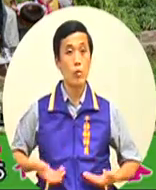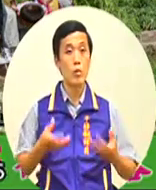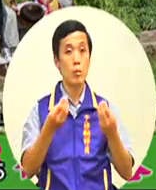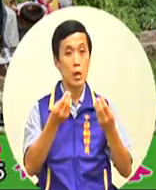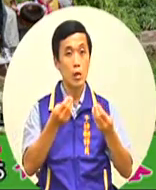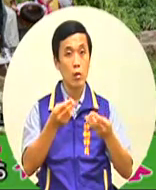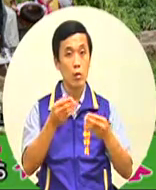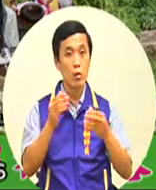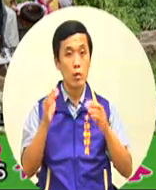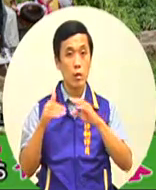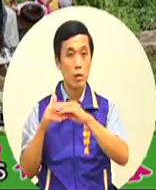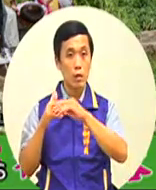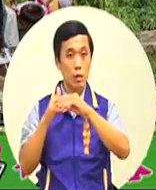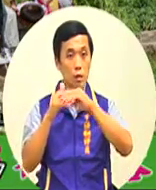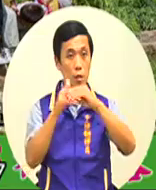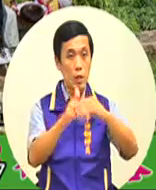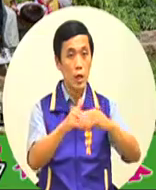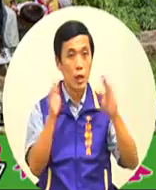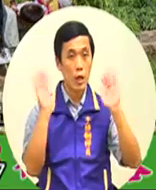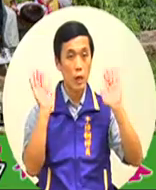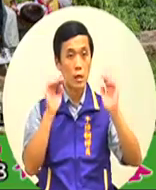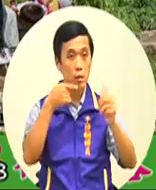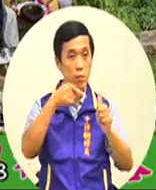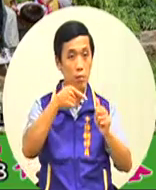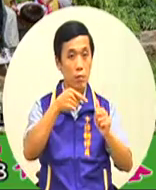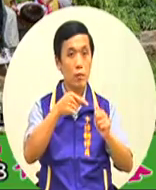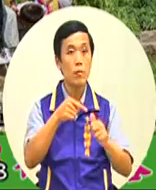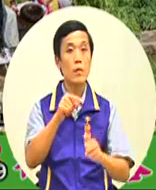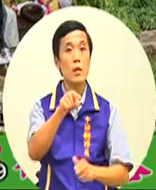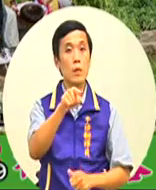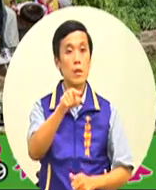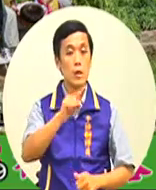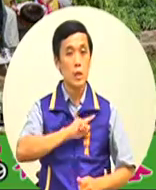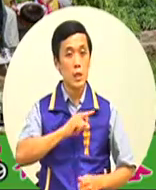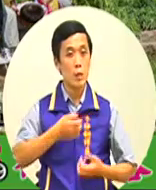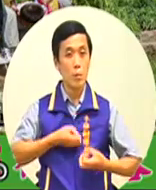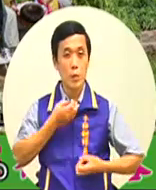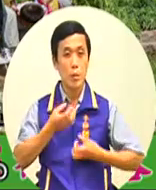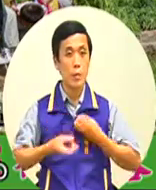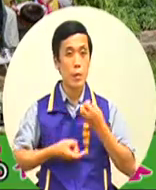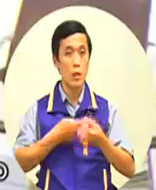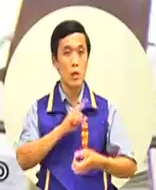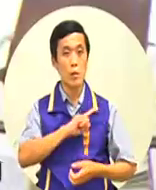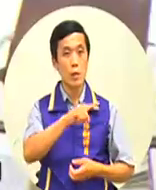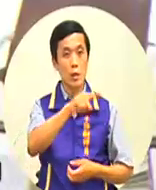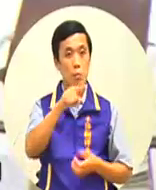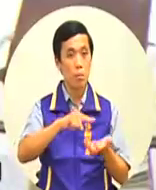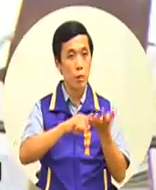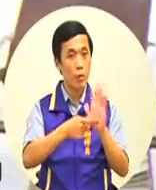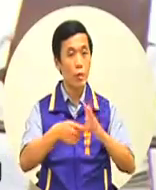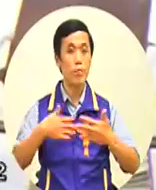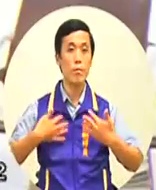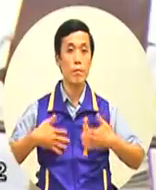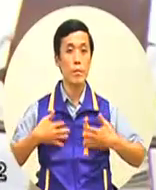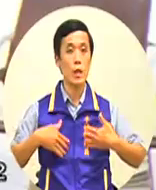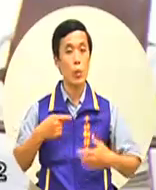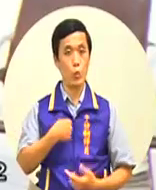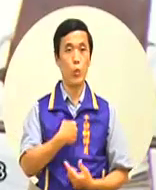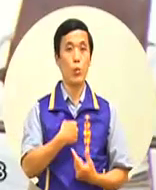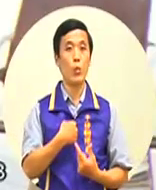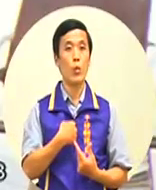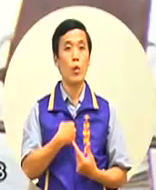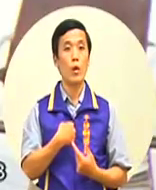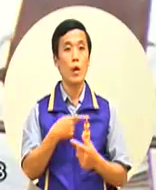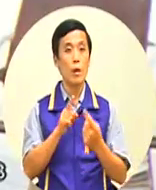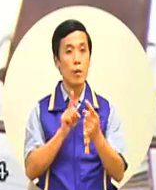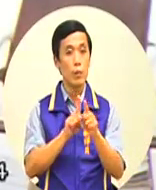敢引导哦，我觉得，你看他们是发自内心的开心，他们都好开心哦，包括婉容也跟他们玩在